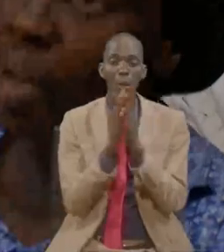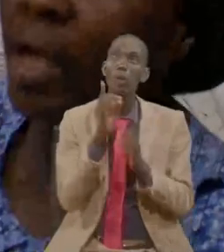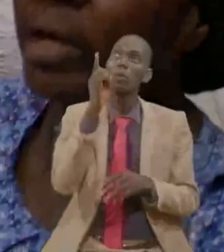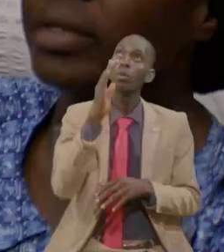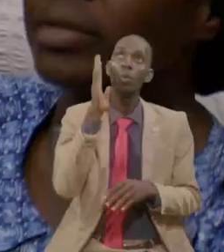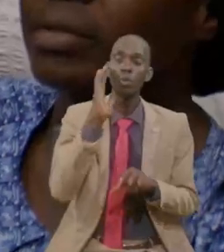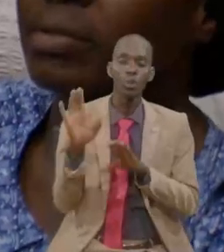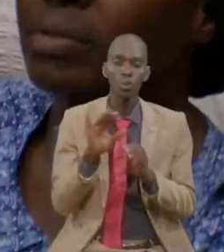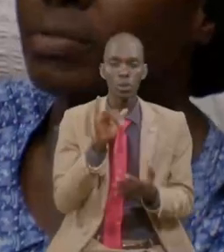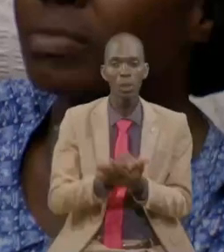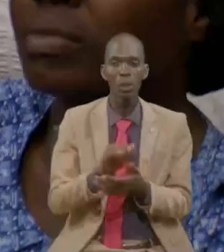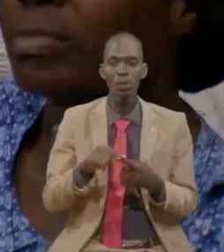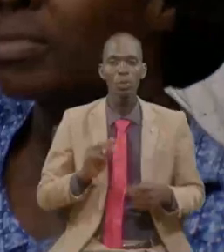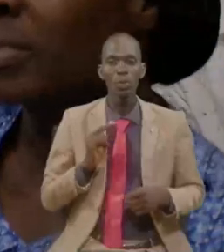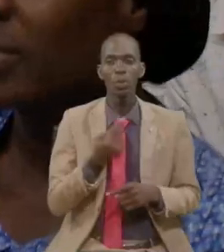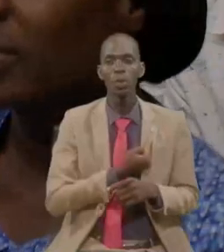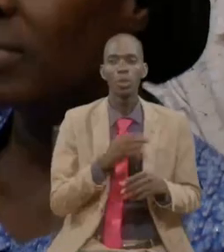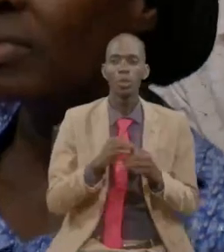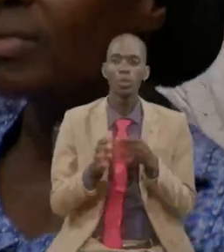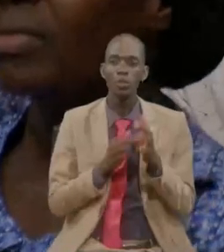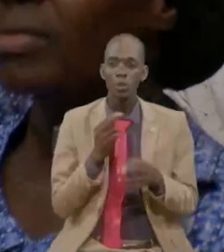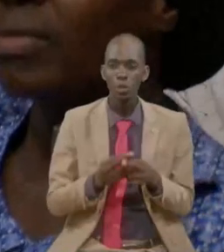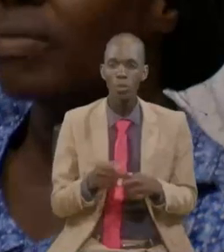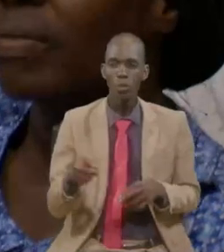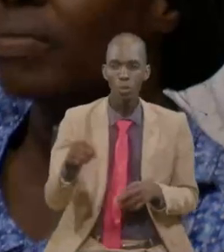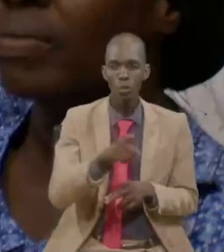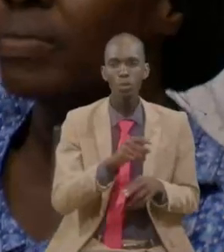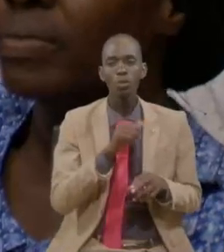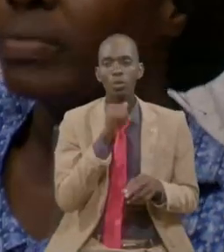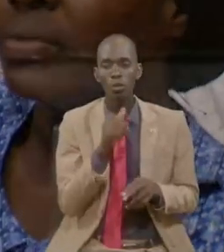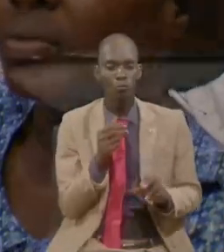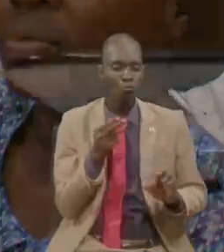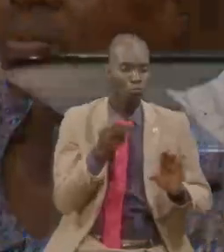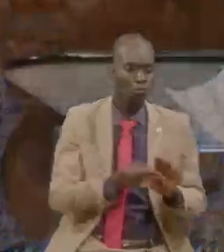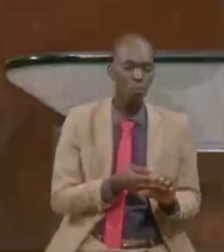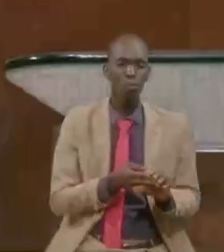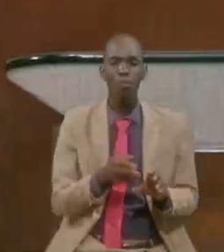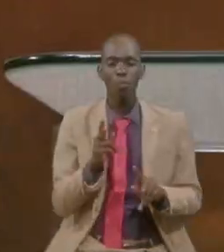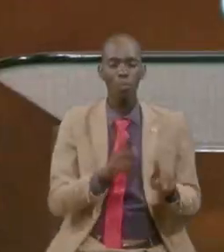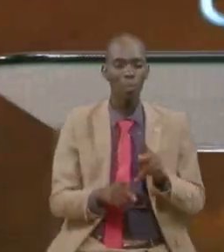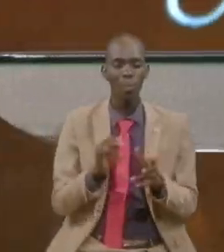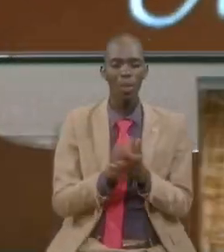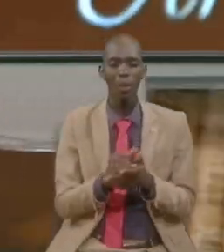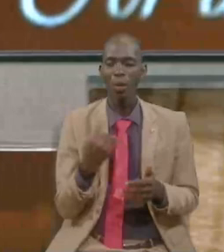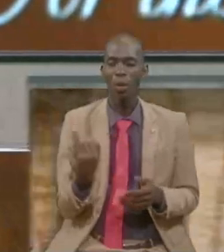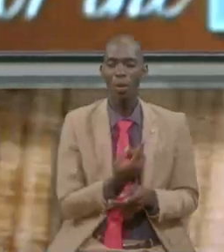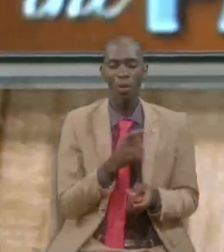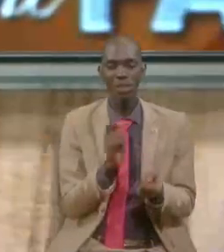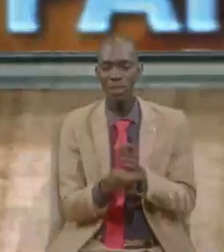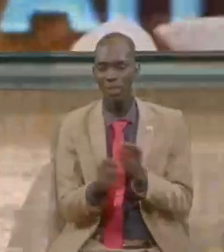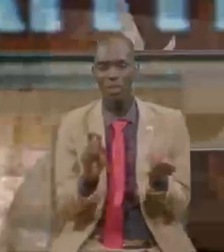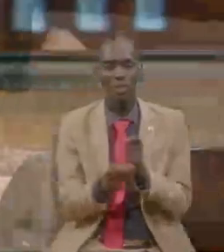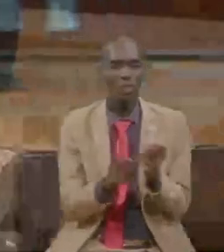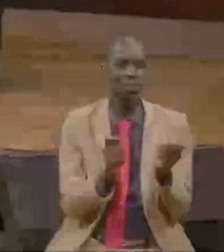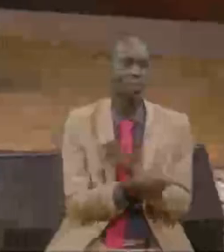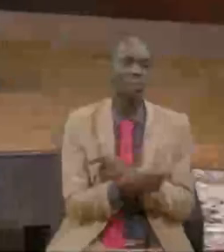le Seigneur le faire en nous au nom de Jésus. Ne te mêle pas avec les hommes remuants, parce que c'est